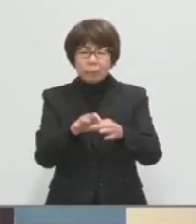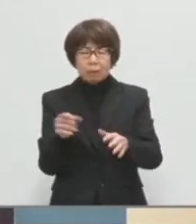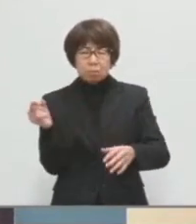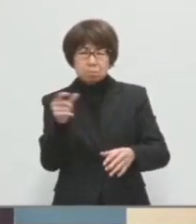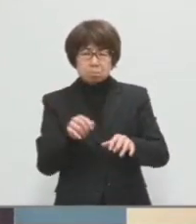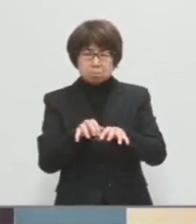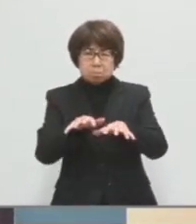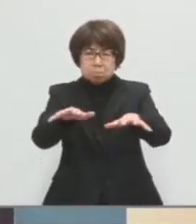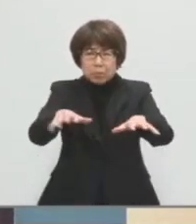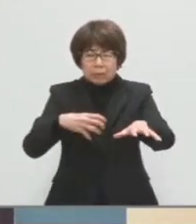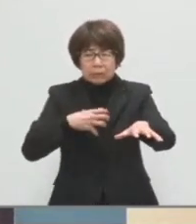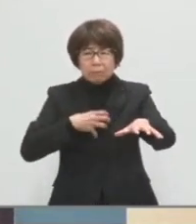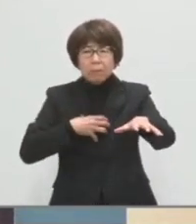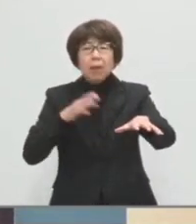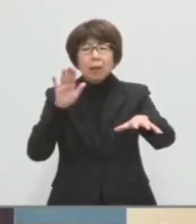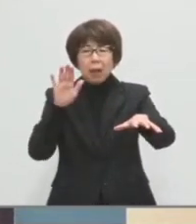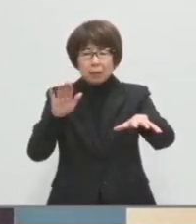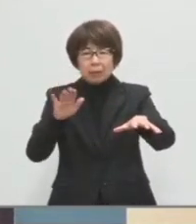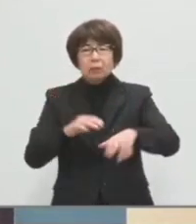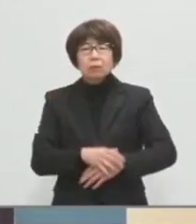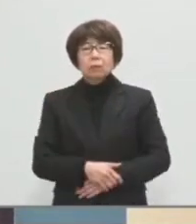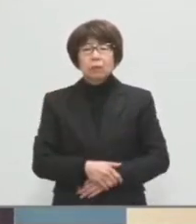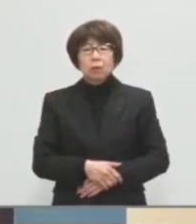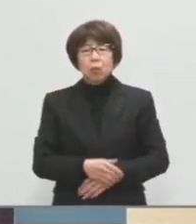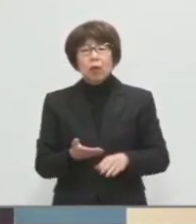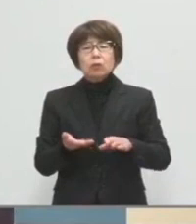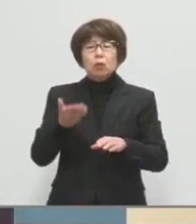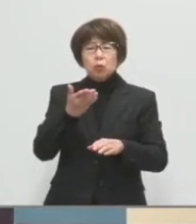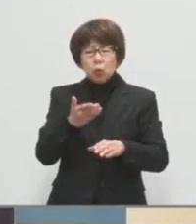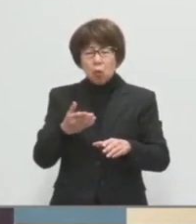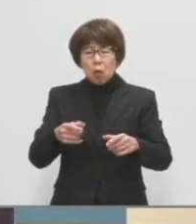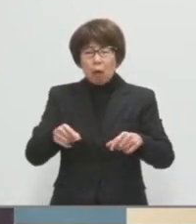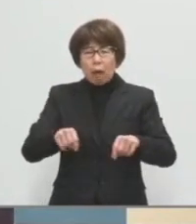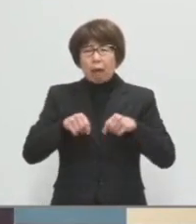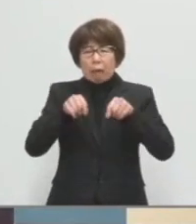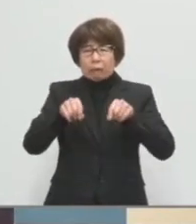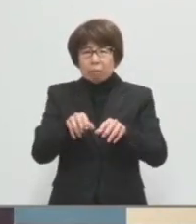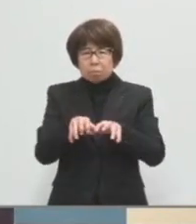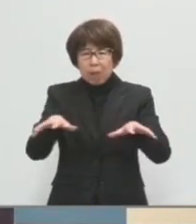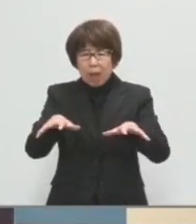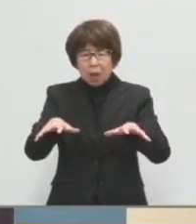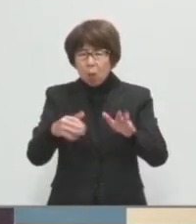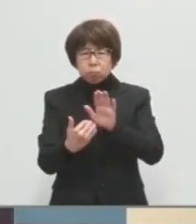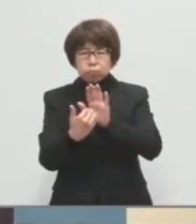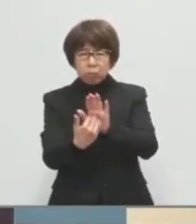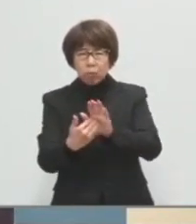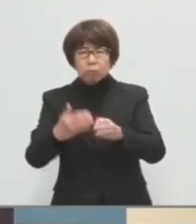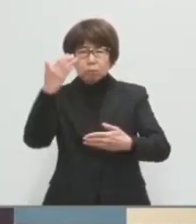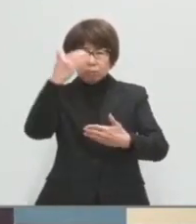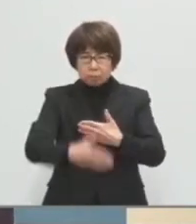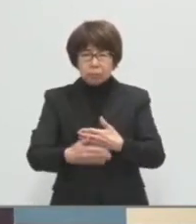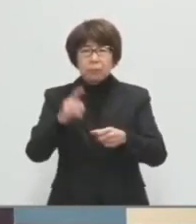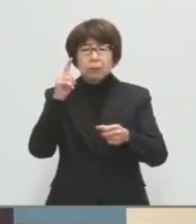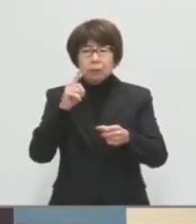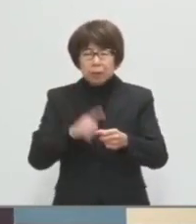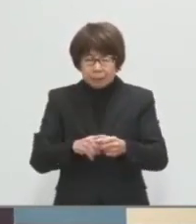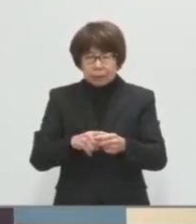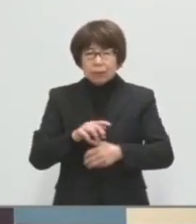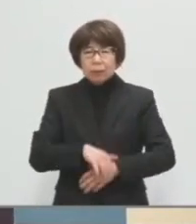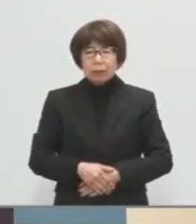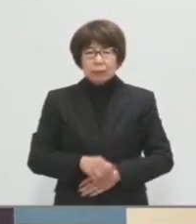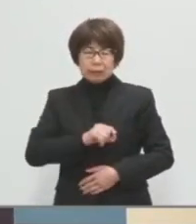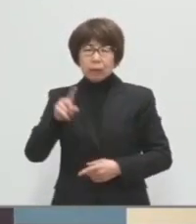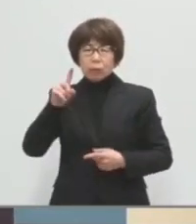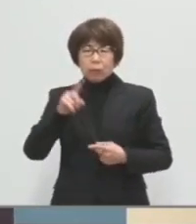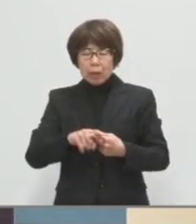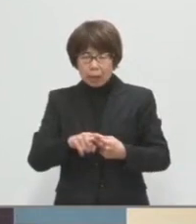懸念されておりますのでこれ以上の感染拡大を防止するため積極的な旅行促進を避けると